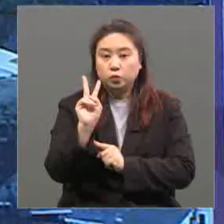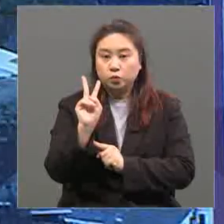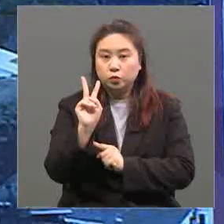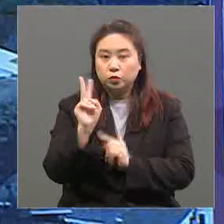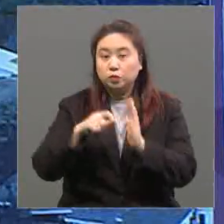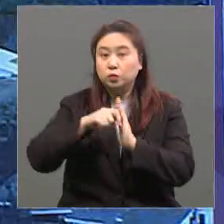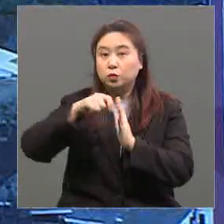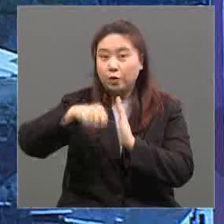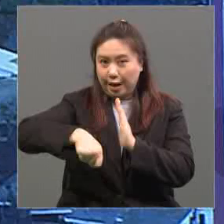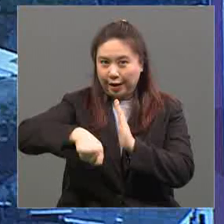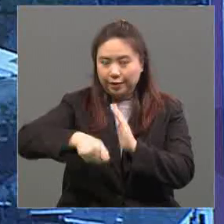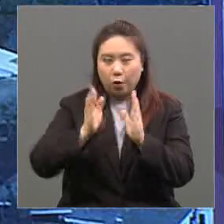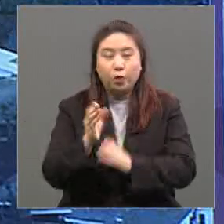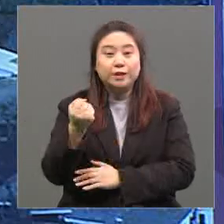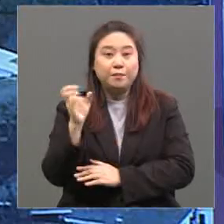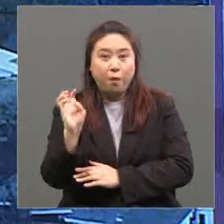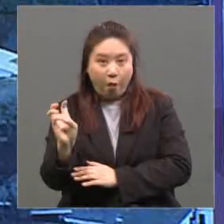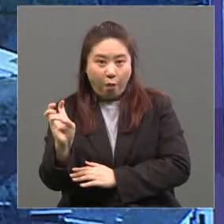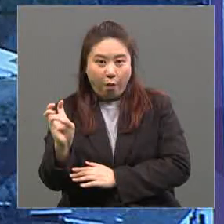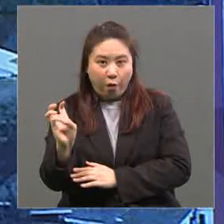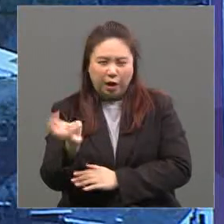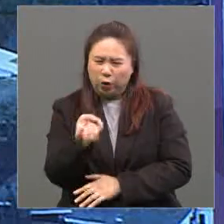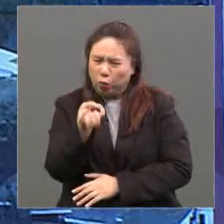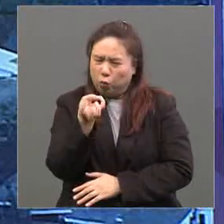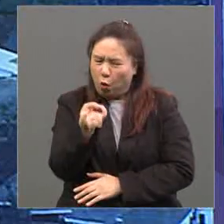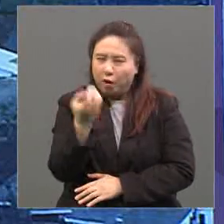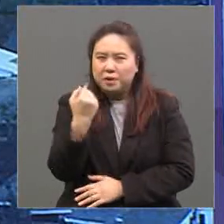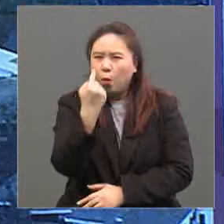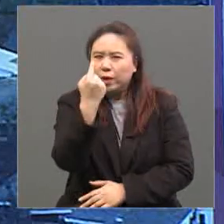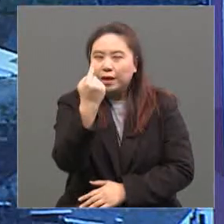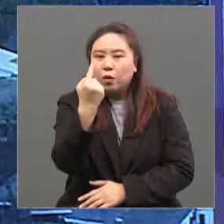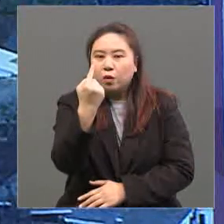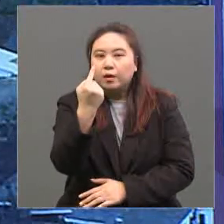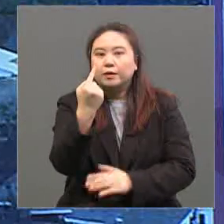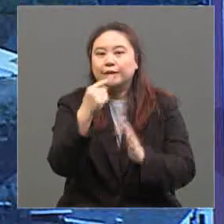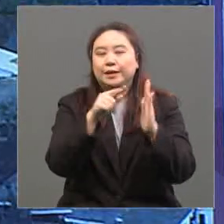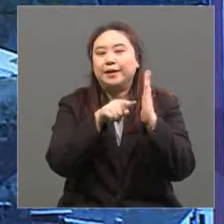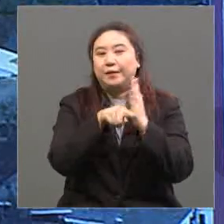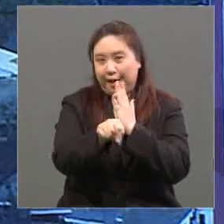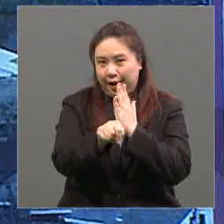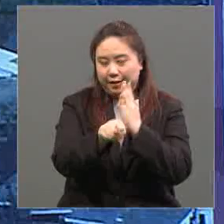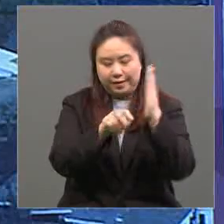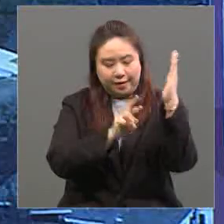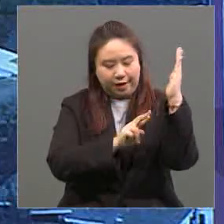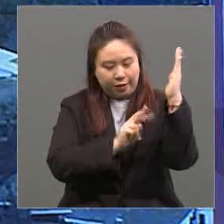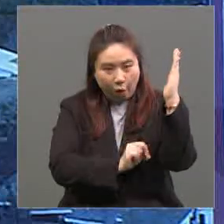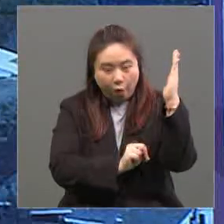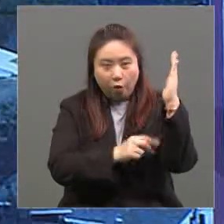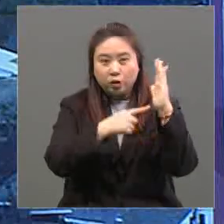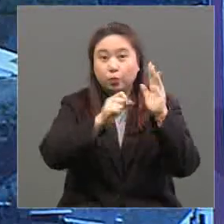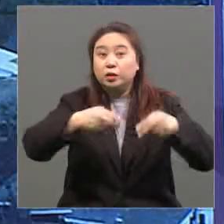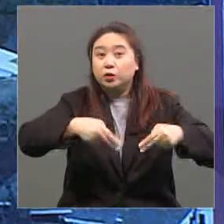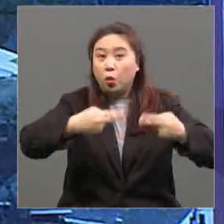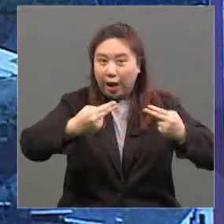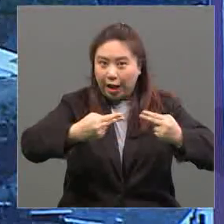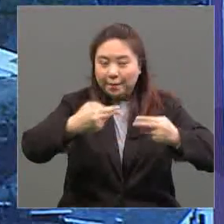จังหวัดนครราชสีมาอยู่ที่16คนแล้วก็น้อยที่สุดคือมีส.ส.1คนคือที่จังหวัดตราดระนองสมุทรสงครามและสิ